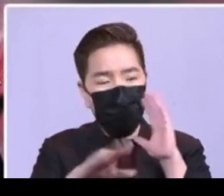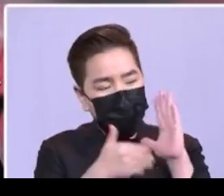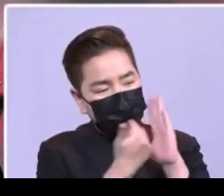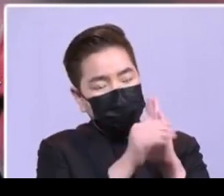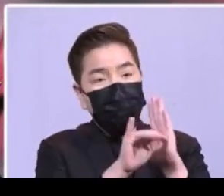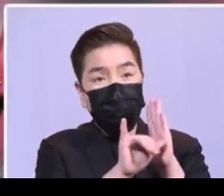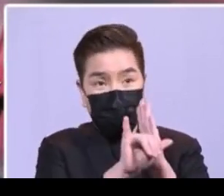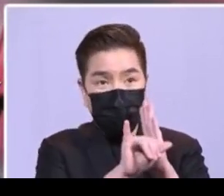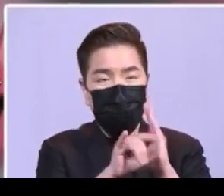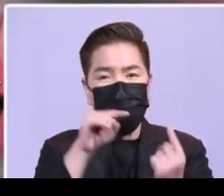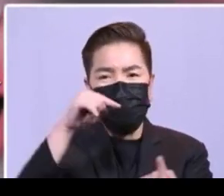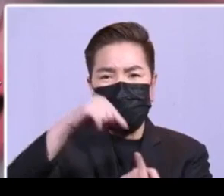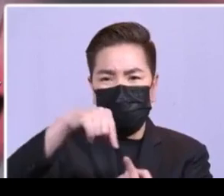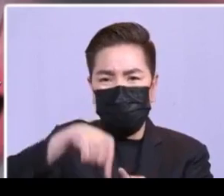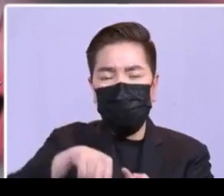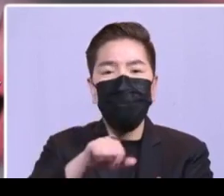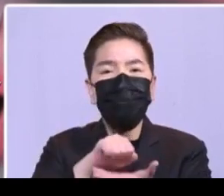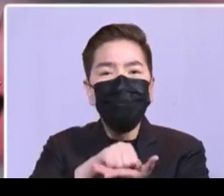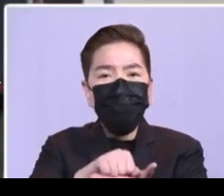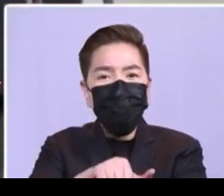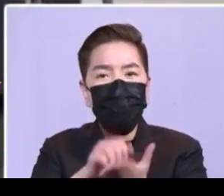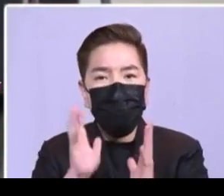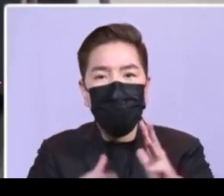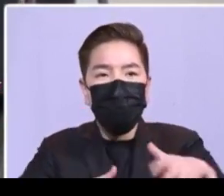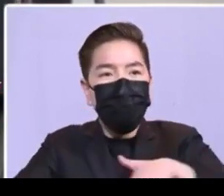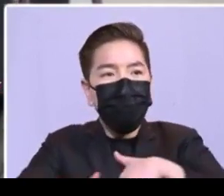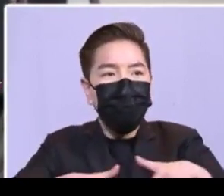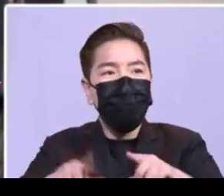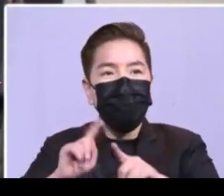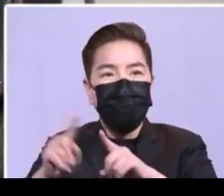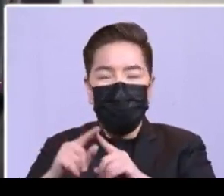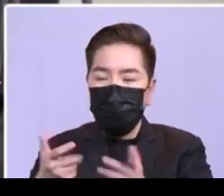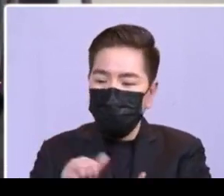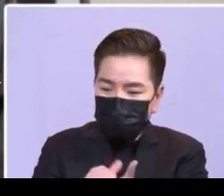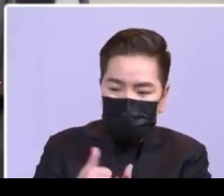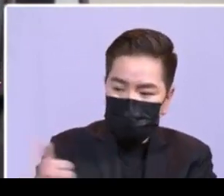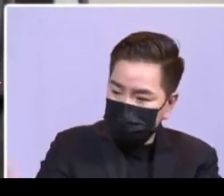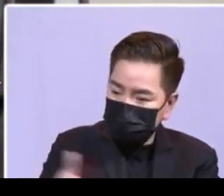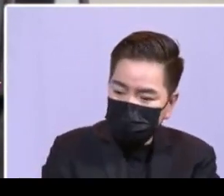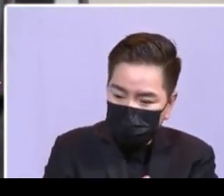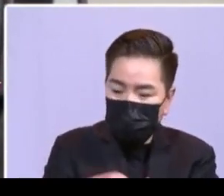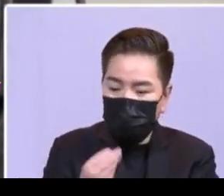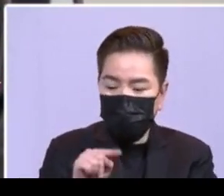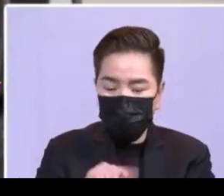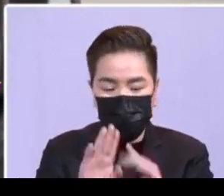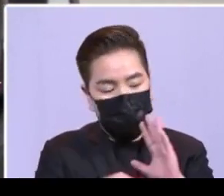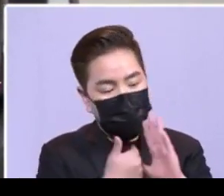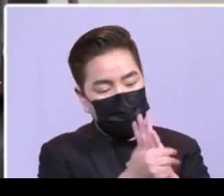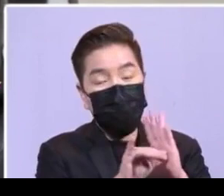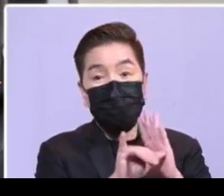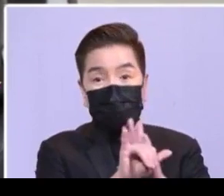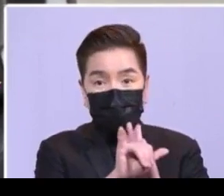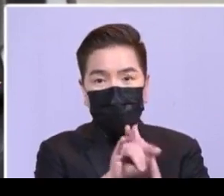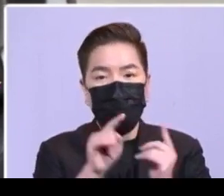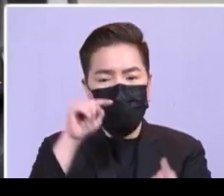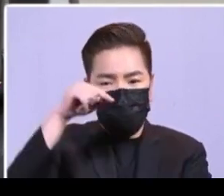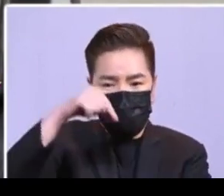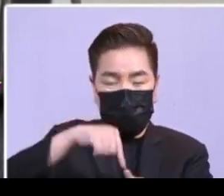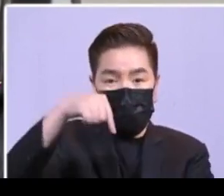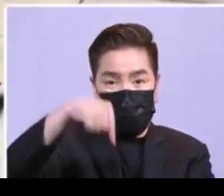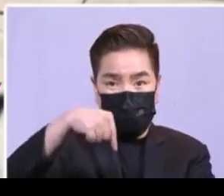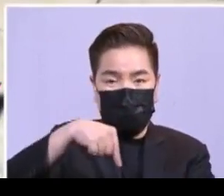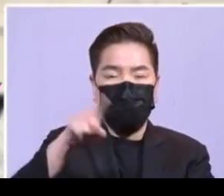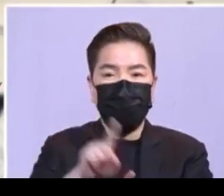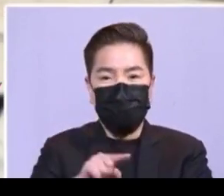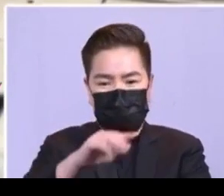ครับที่นั่นเป็นจุดให้บริการพี่น้องประชาชนฮะในพื้นที่ของจังหวัดยโสธรนะครับซึ่งตรงจุดนี้เองเนี่ยมัน